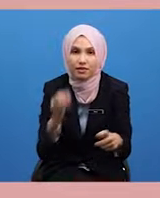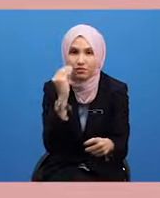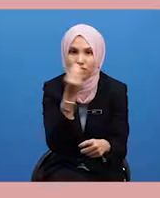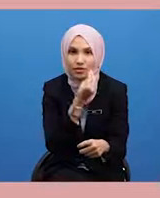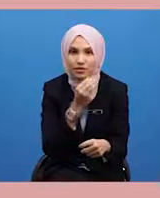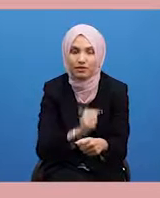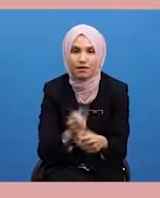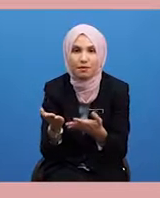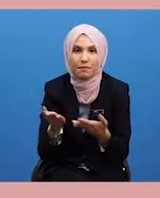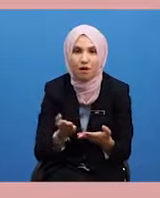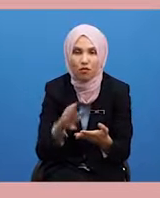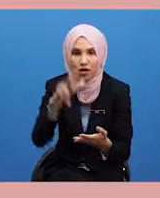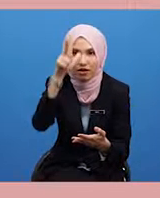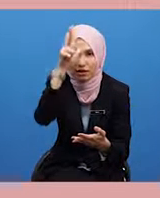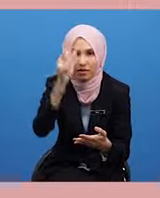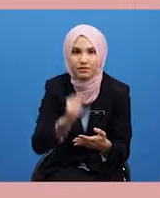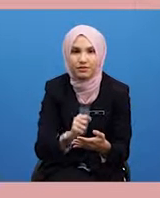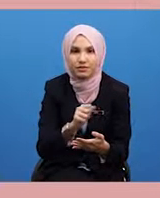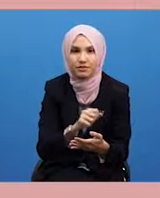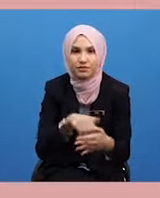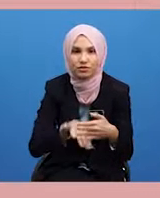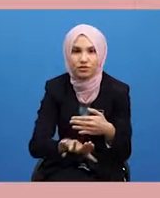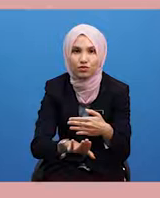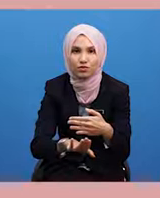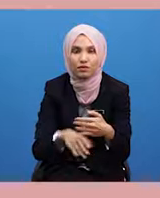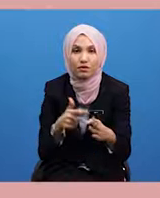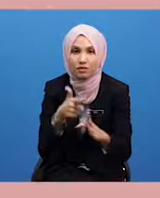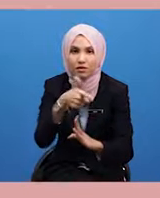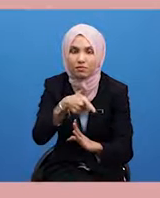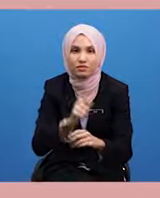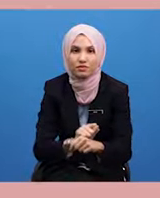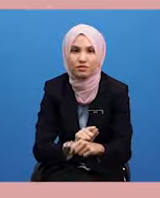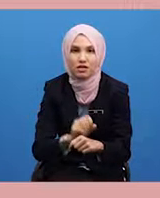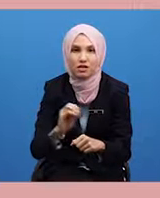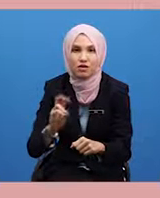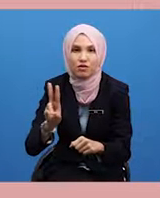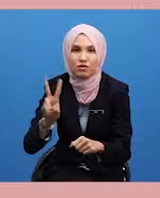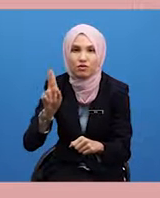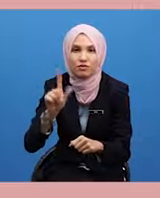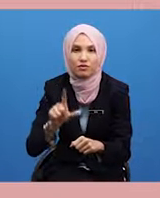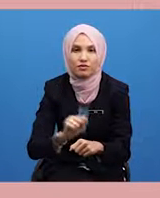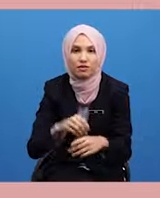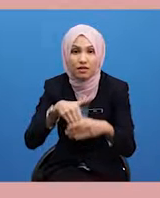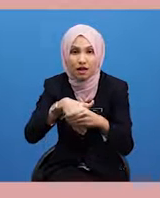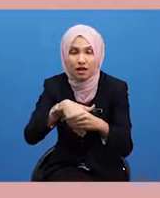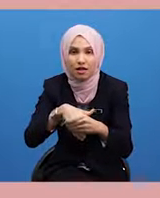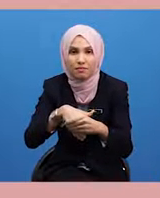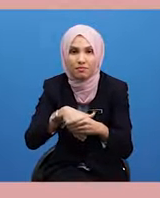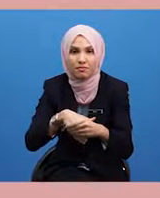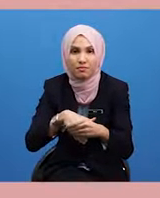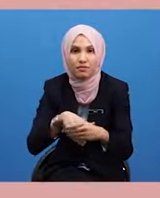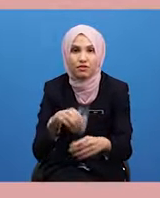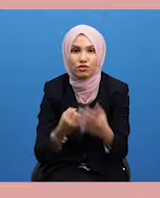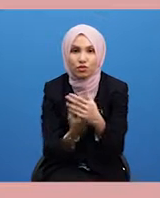ini lalu membawa gamet jantan masuk menembusi ovul di dalam ovari tumbuhan.